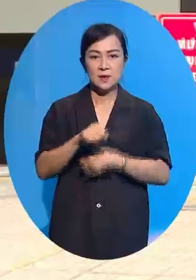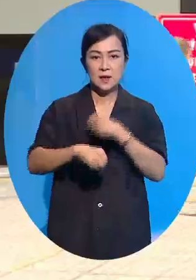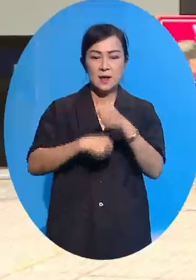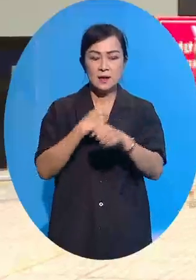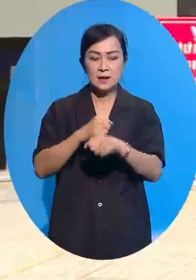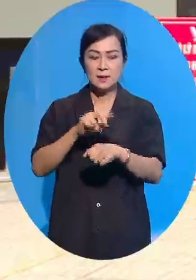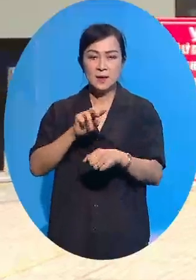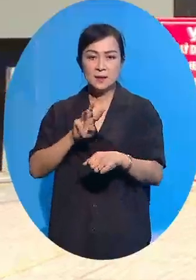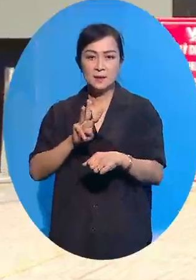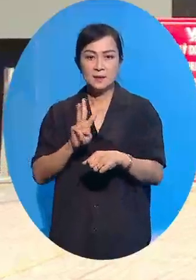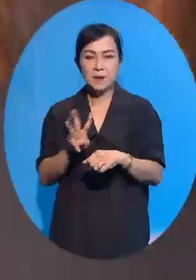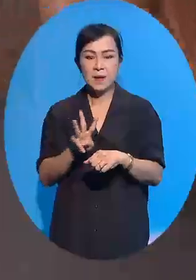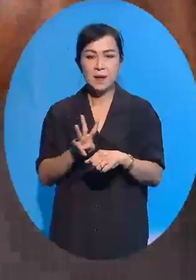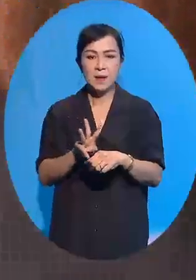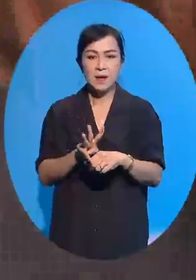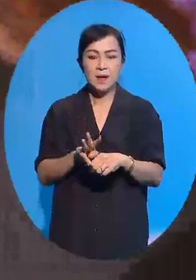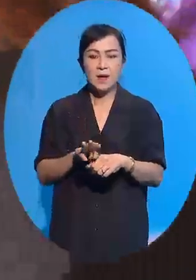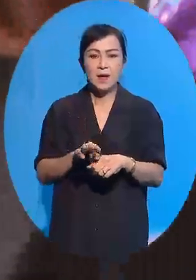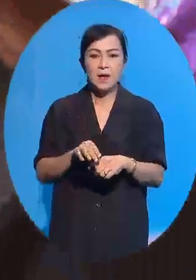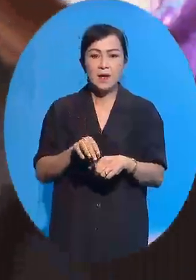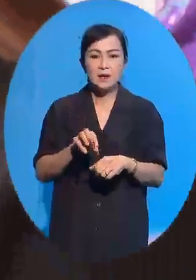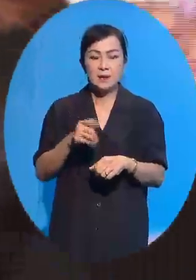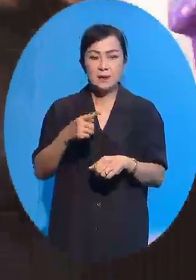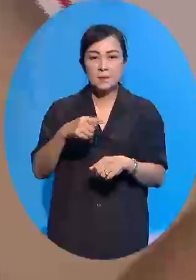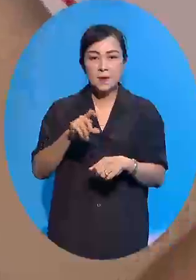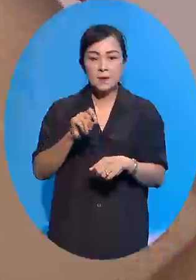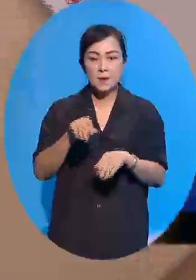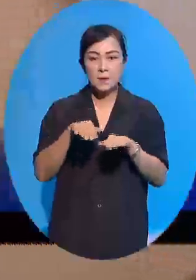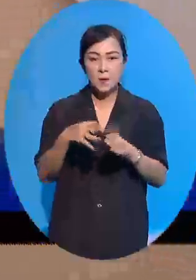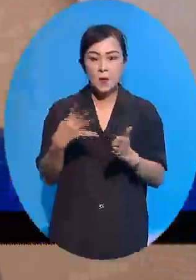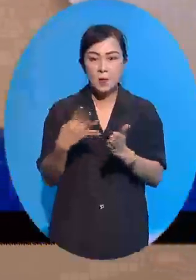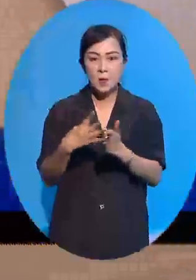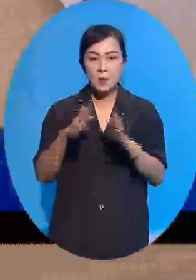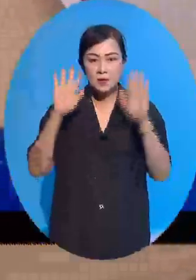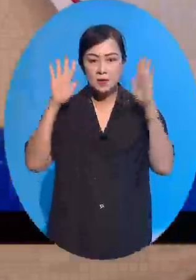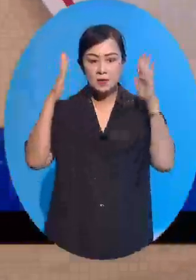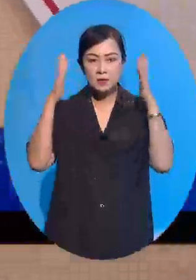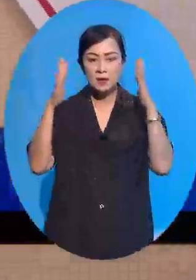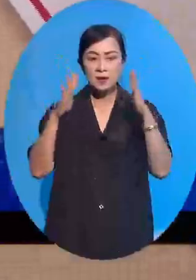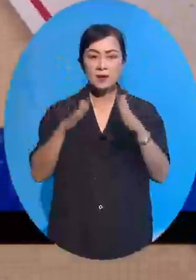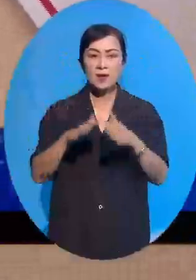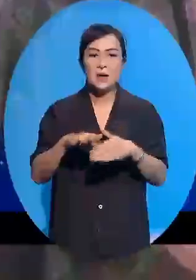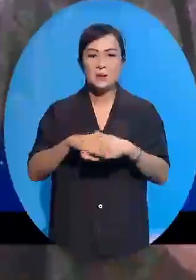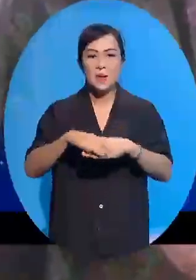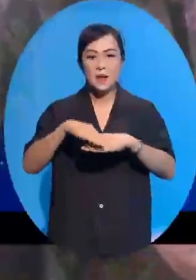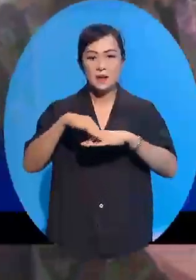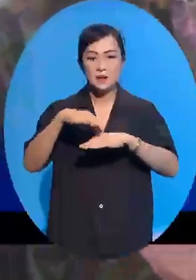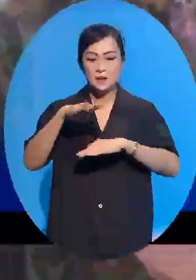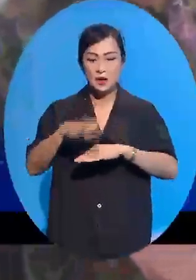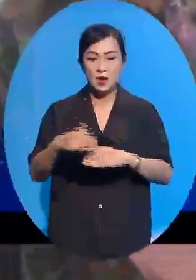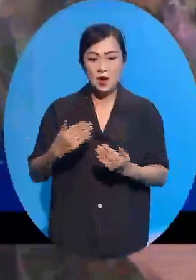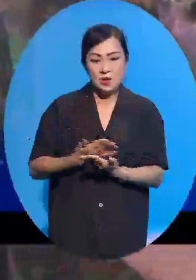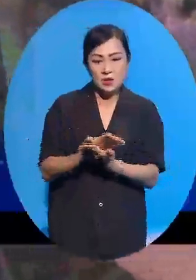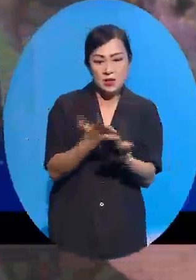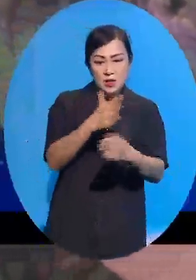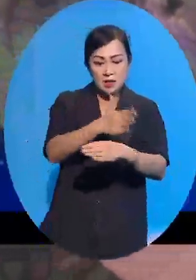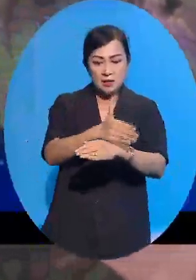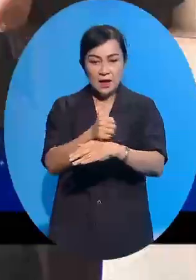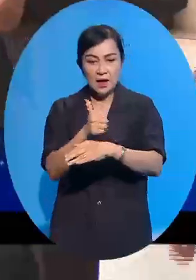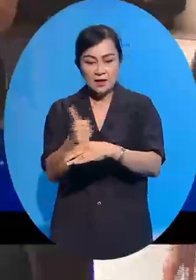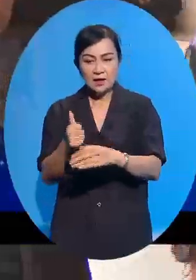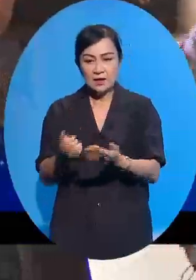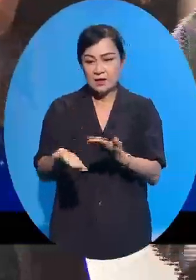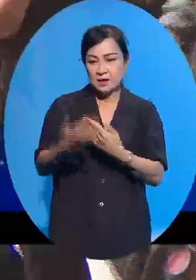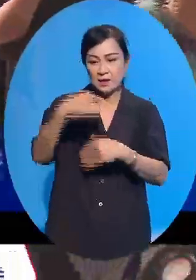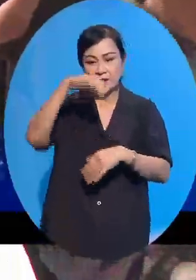Năm 2023, siêu tài năng nhí mùa 4 hứa hẹn sẽ là sân chơi chuyên nghiệp, nơi các bạn nhỏ có cơ hội được thể hiện tài năng, cháy hết